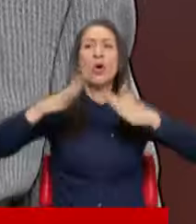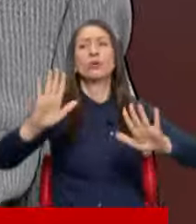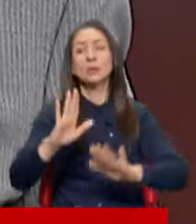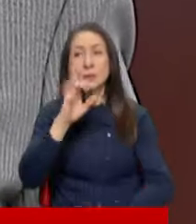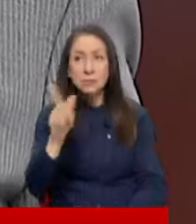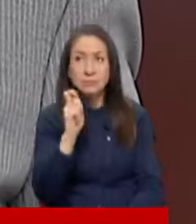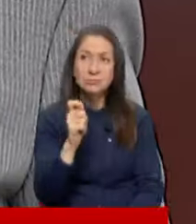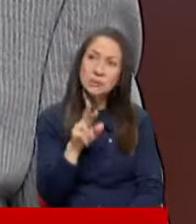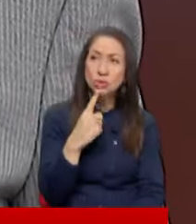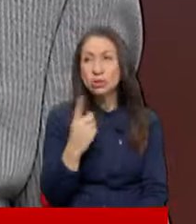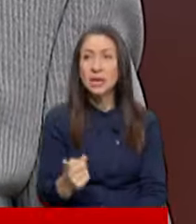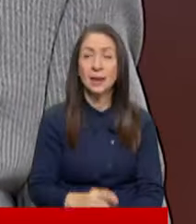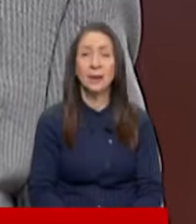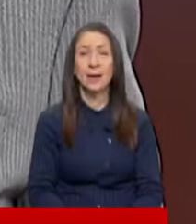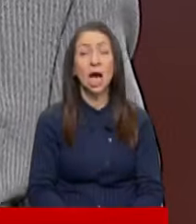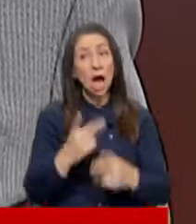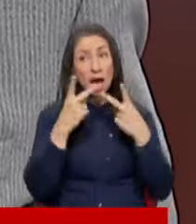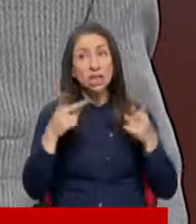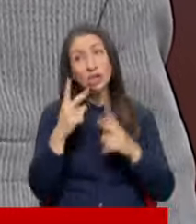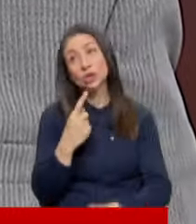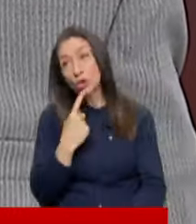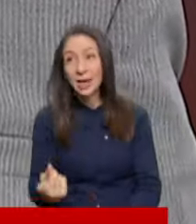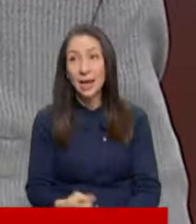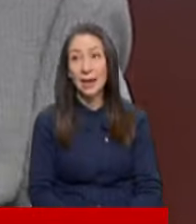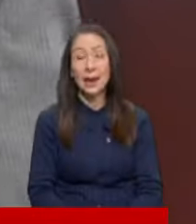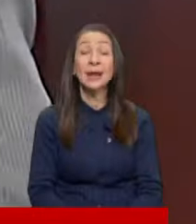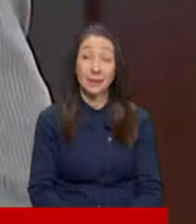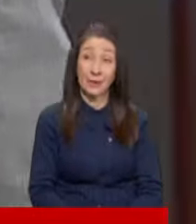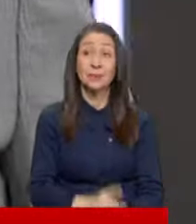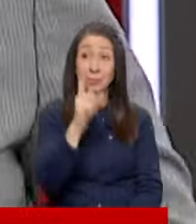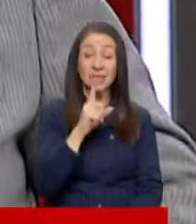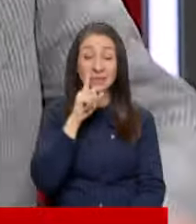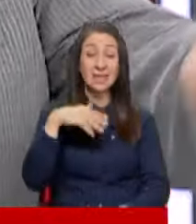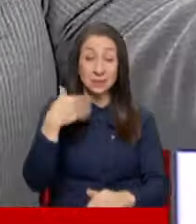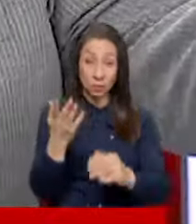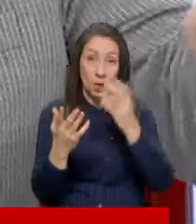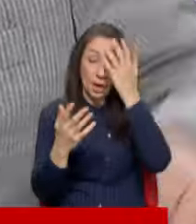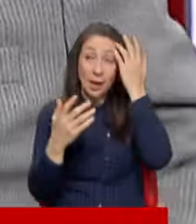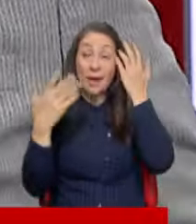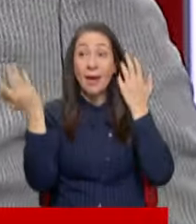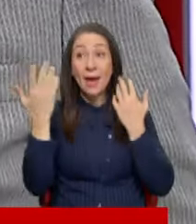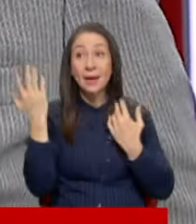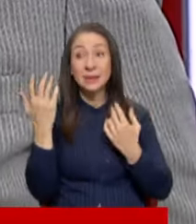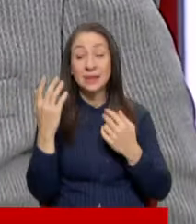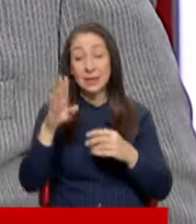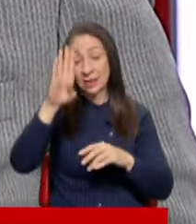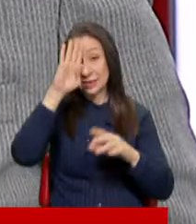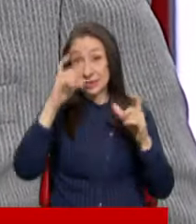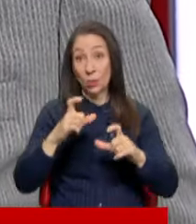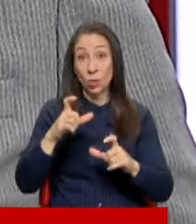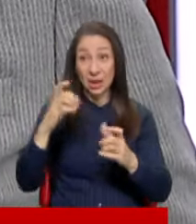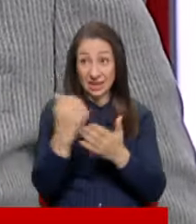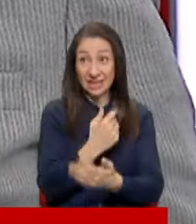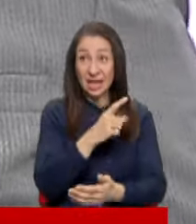delikanlıca bunu söylesene açık Bunu ifade etsene işte 1 Nisan'dan sonra eğer İstanbul'u